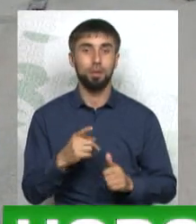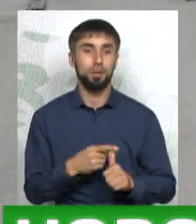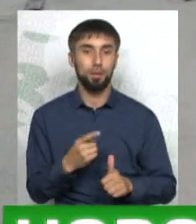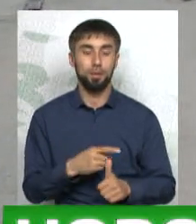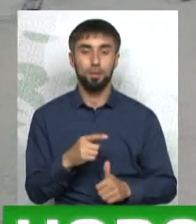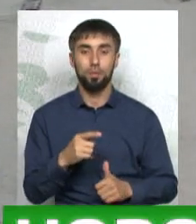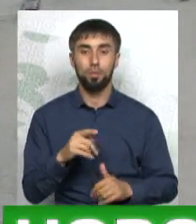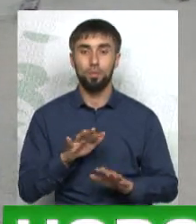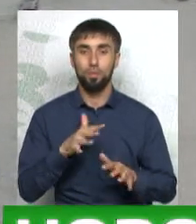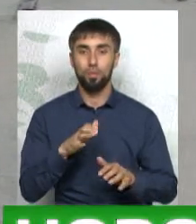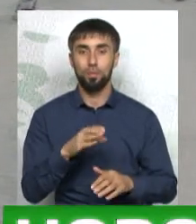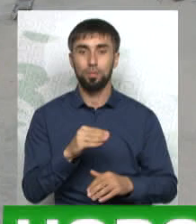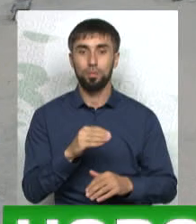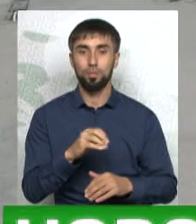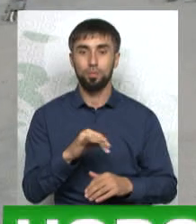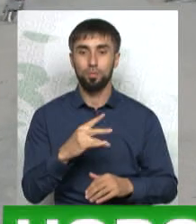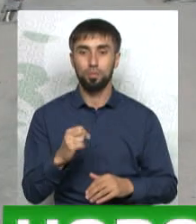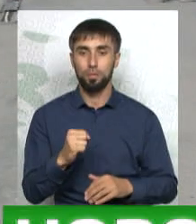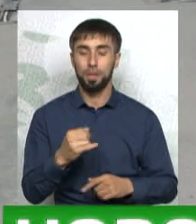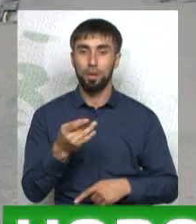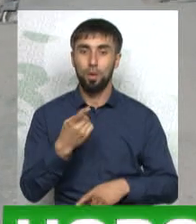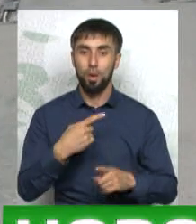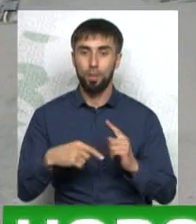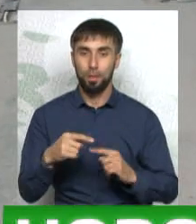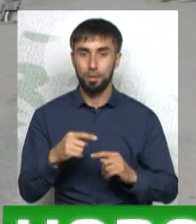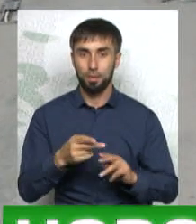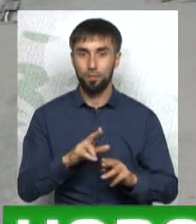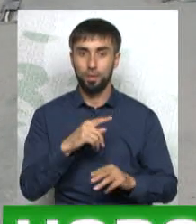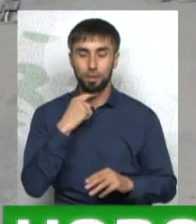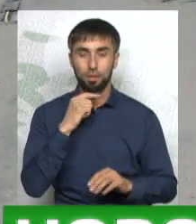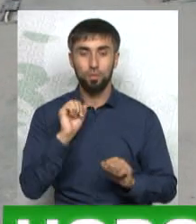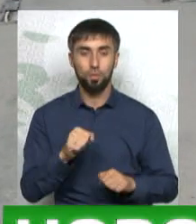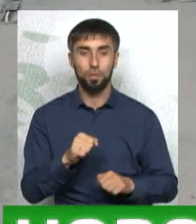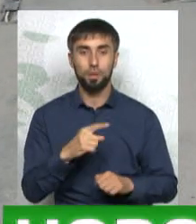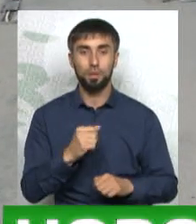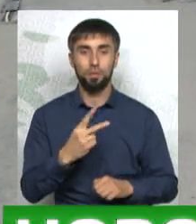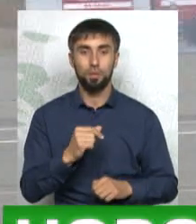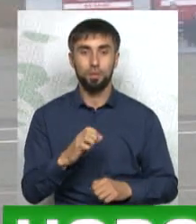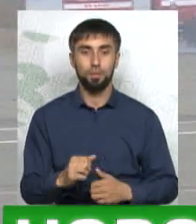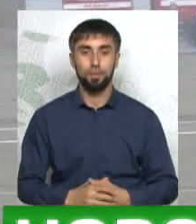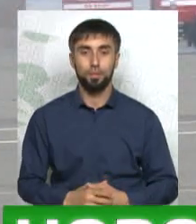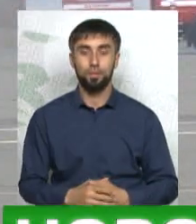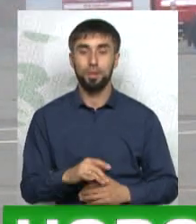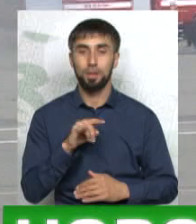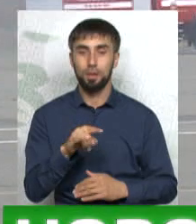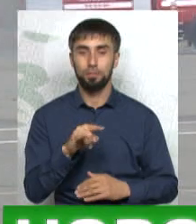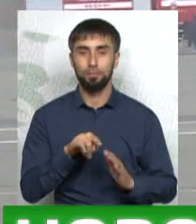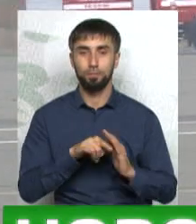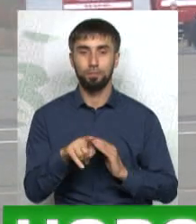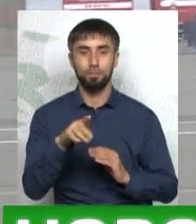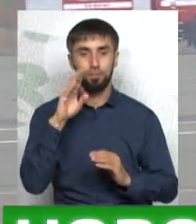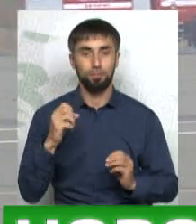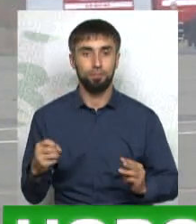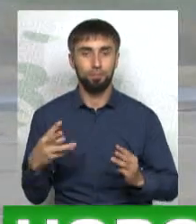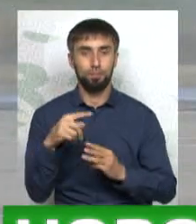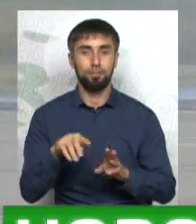называемой морской жемчужины России обратно в край башен и легенд можно меньше, чем за 2 часа. Самолет проезжает через водяную